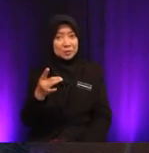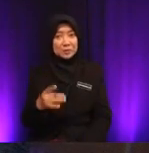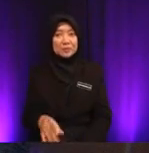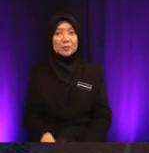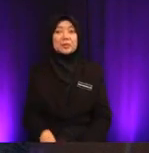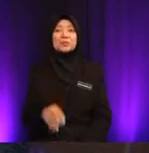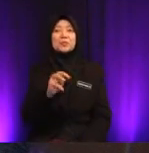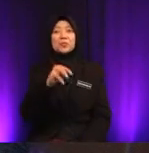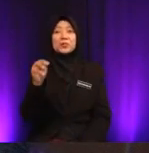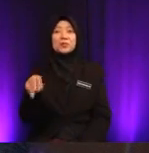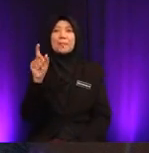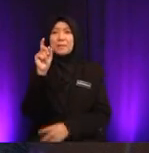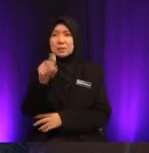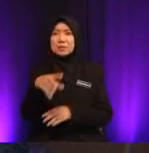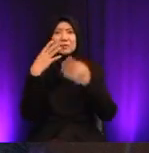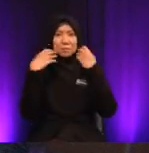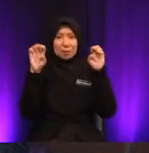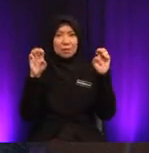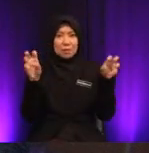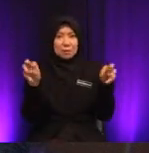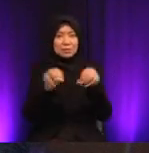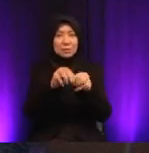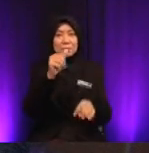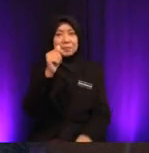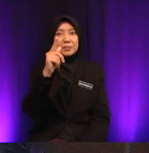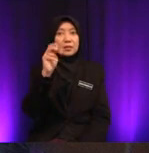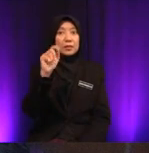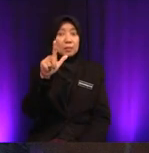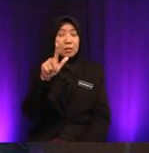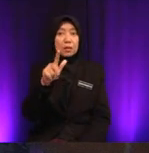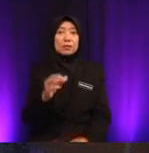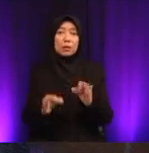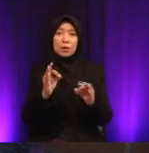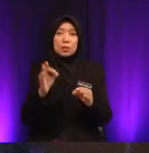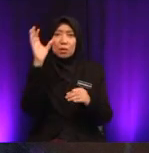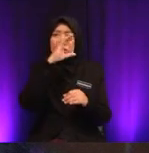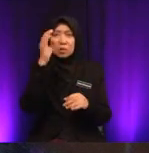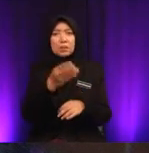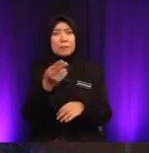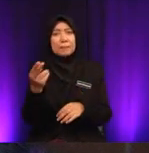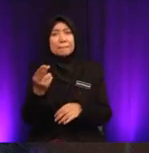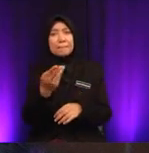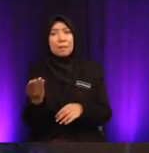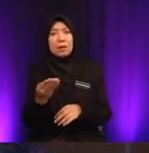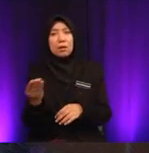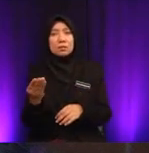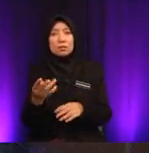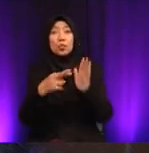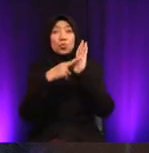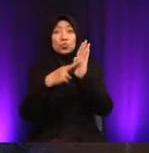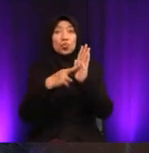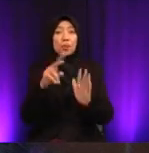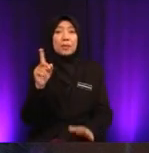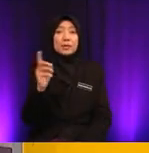macam Aku mau coba juga kalau saya buat rujukan nanti macam mana itu bumi mereka rumah tuh